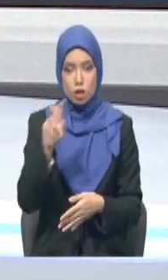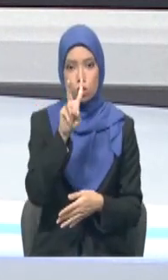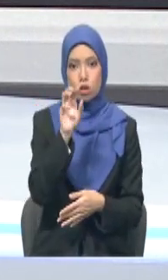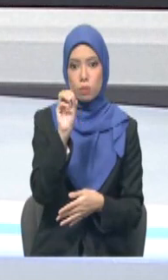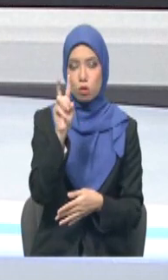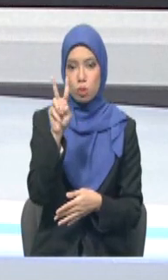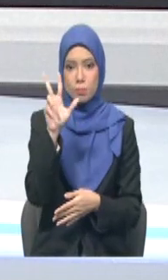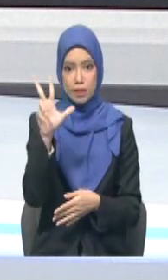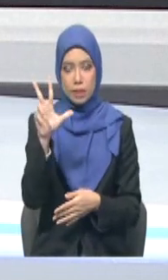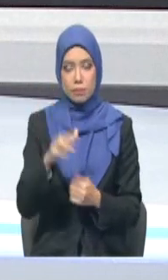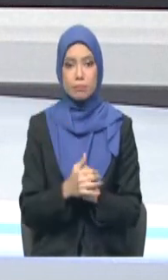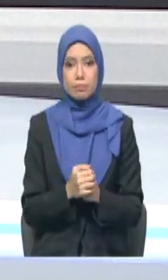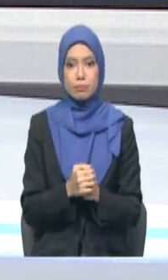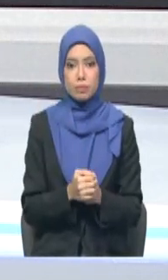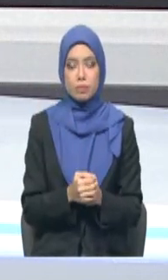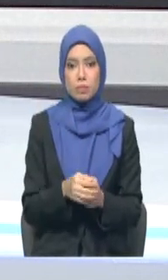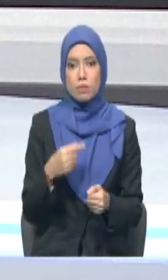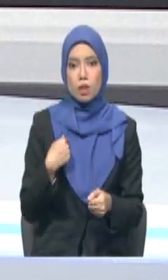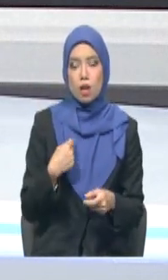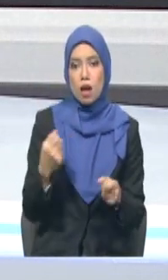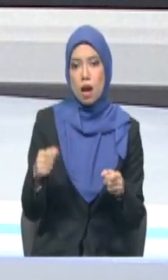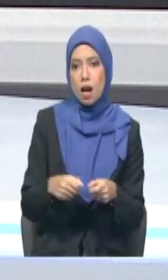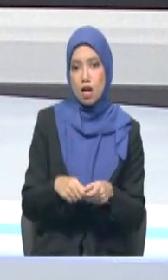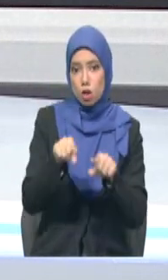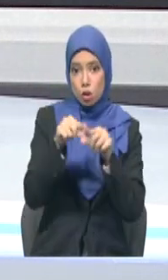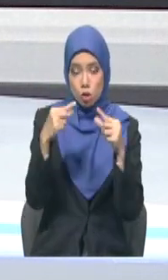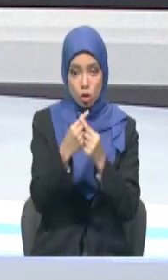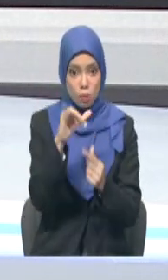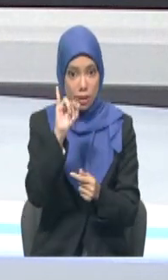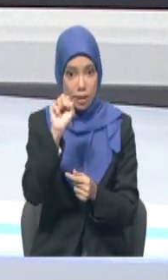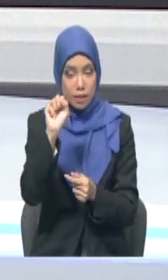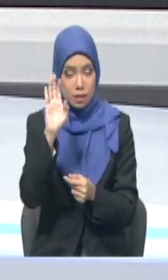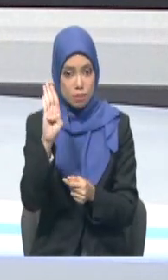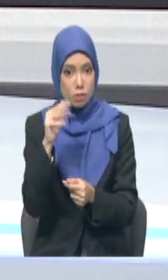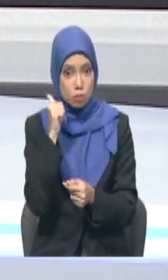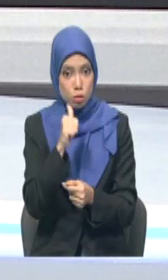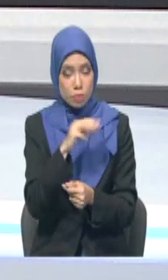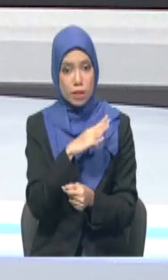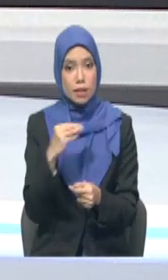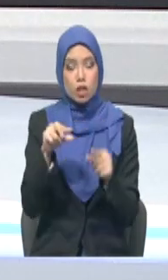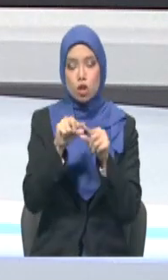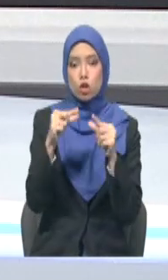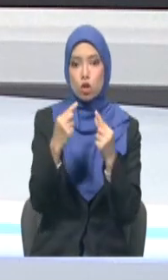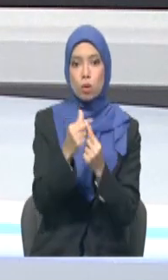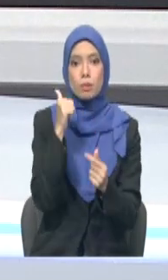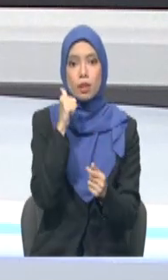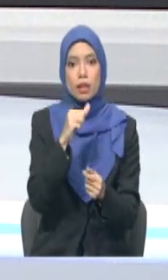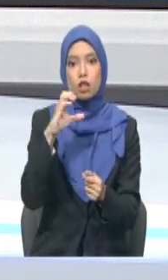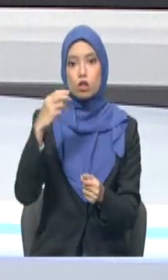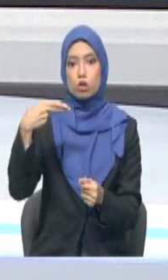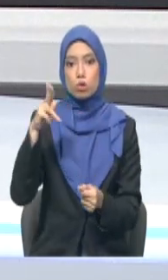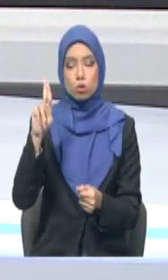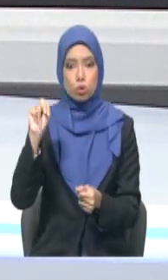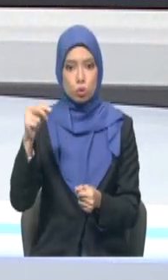2023 antara pasukan girl ISB dengan girl chungua Bandar Seri Begawan peranan berlangsung di